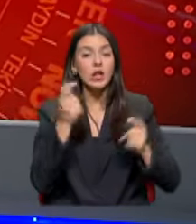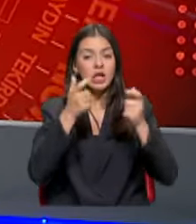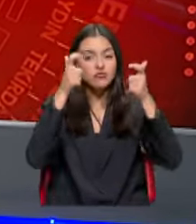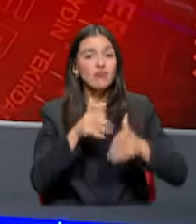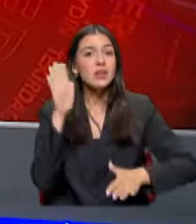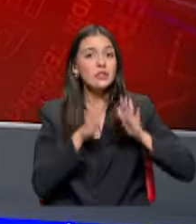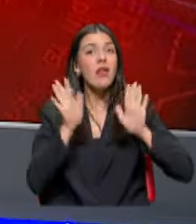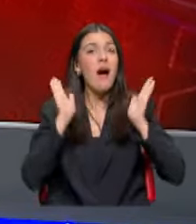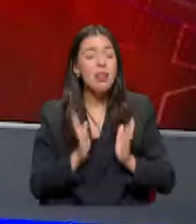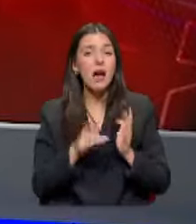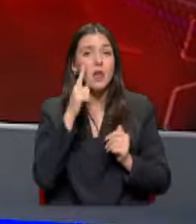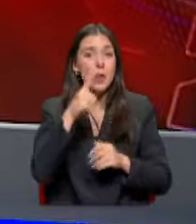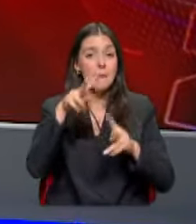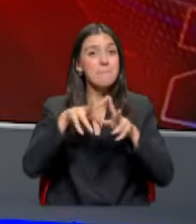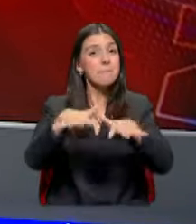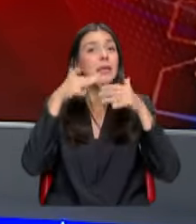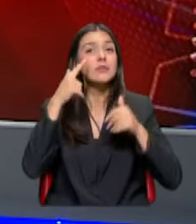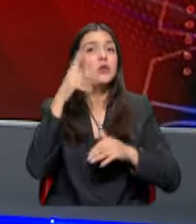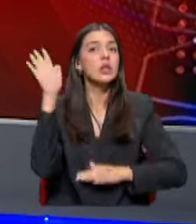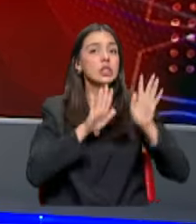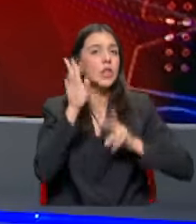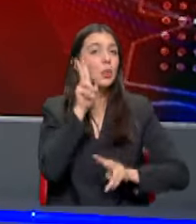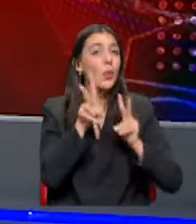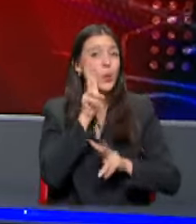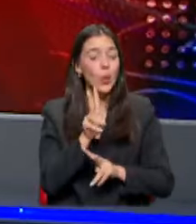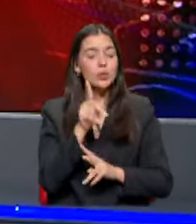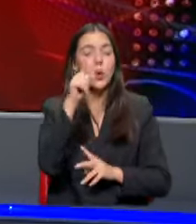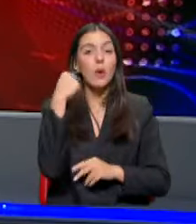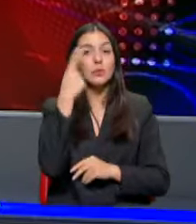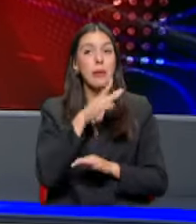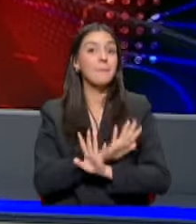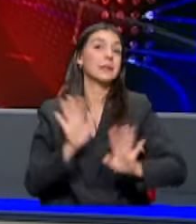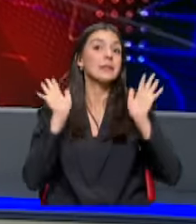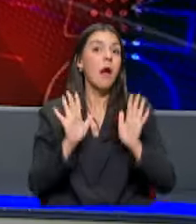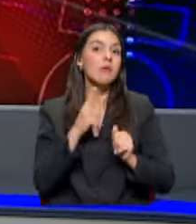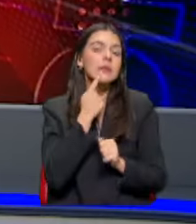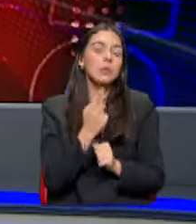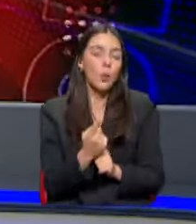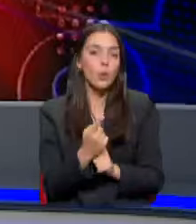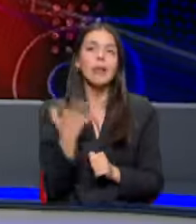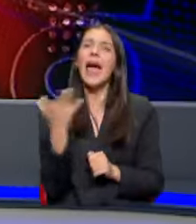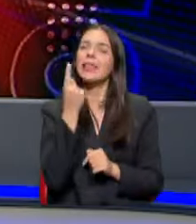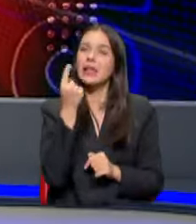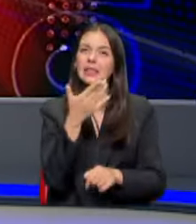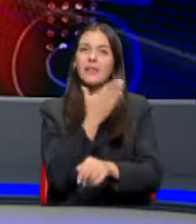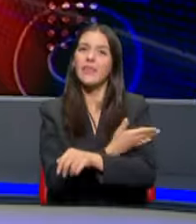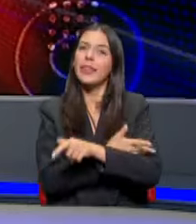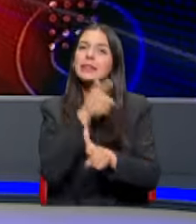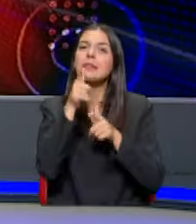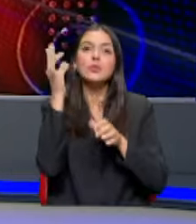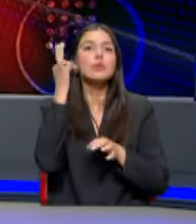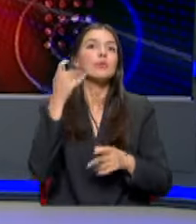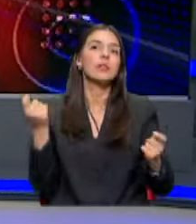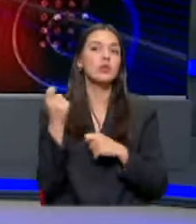şiddet, hatta mecliste bile şiddet görüyoruz. O yüzden bitsin artık diyoruz. En azından halkın sesini